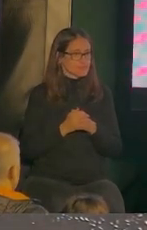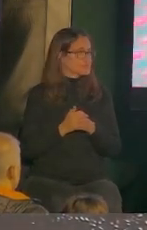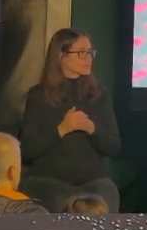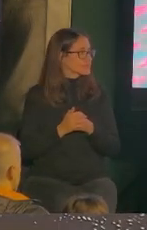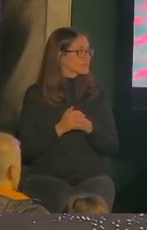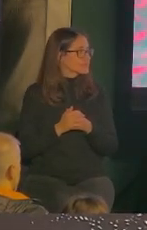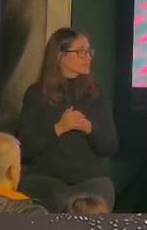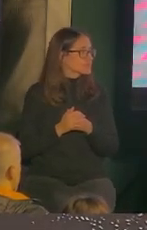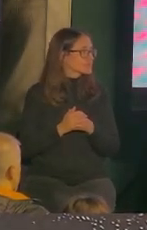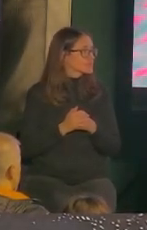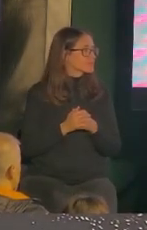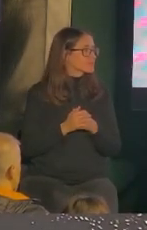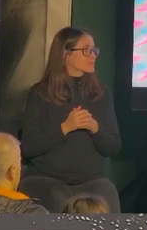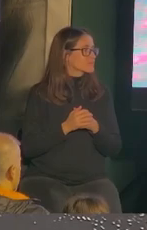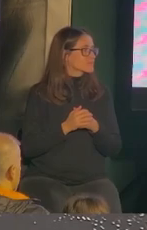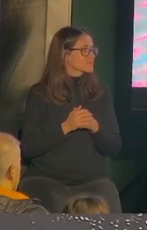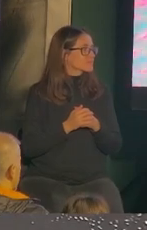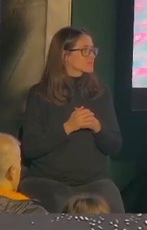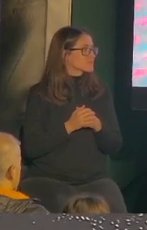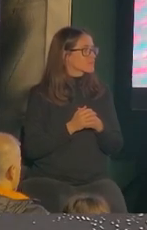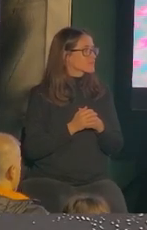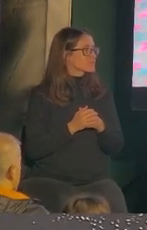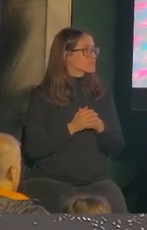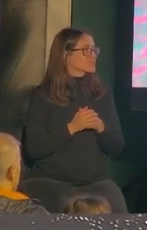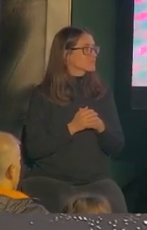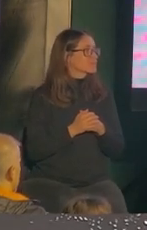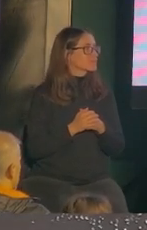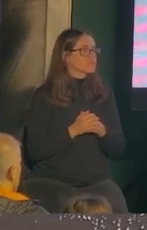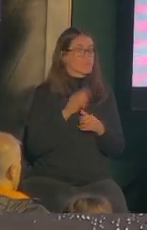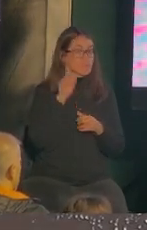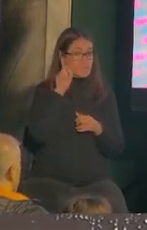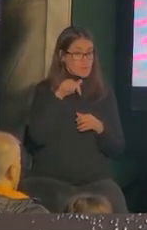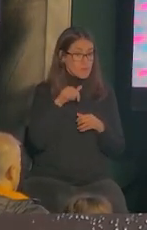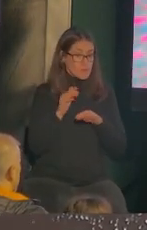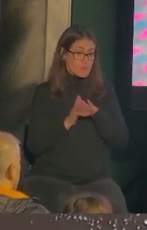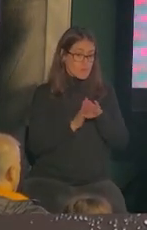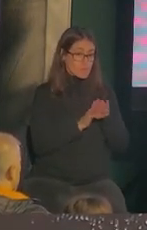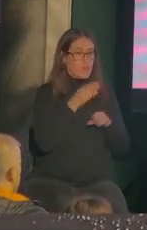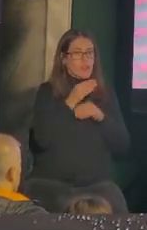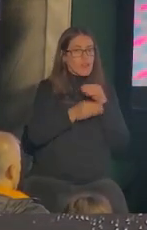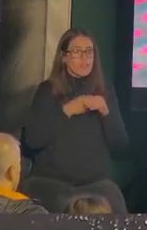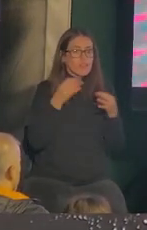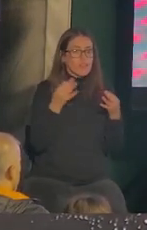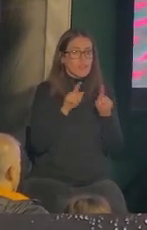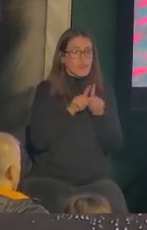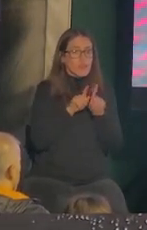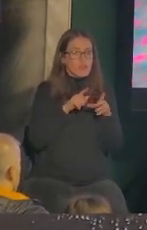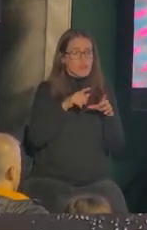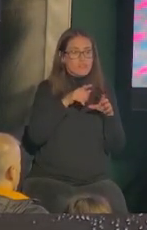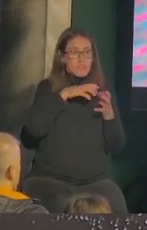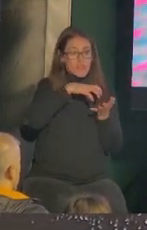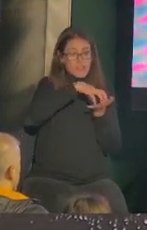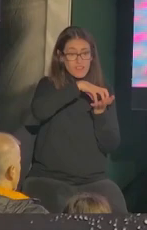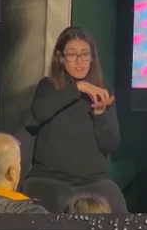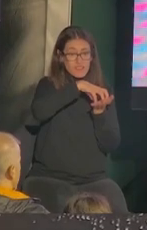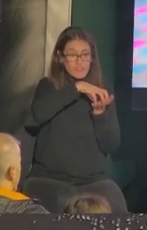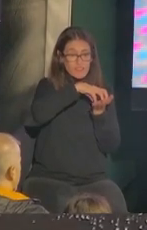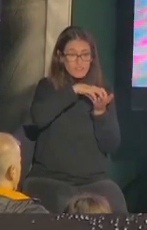I per l'altre cantó, el que farem és fer tota una part gelificada. Ara us explico.